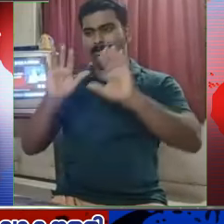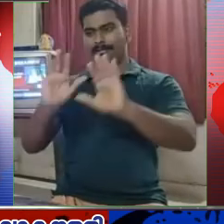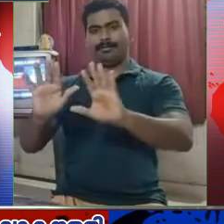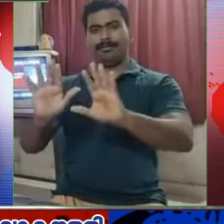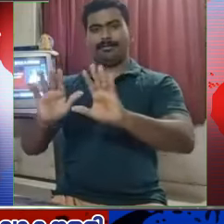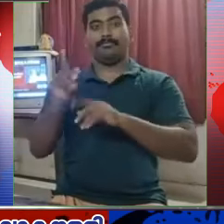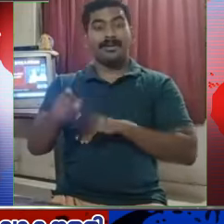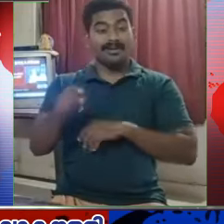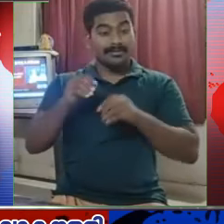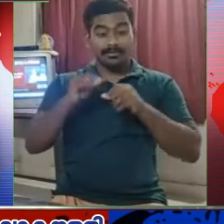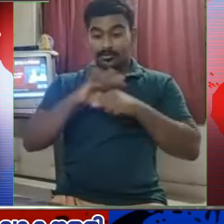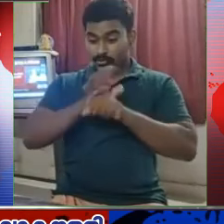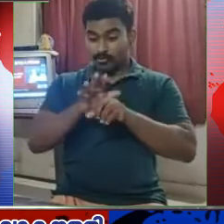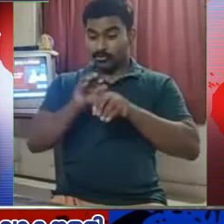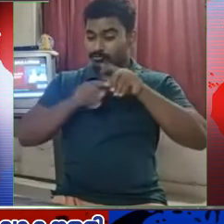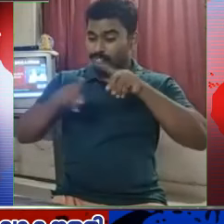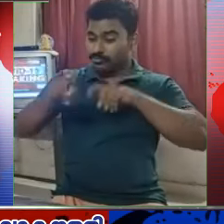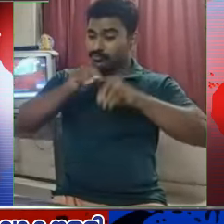ഇക്കാര്യത്തിൽ കൃത്യമായ